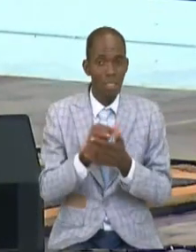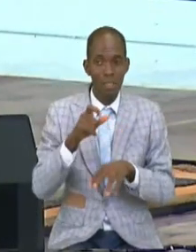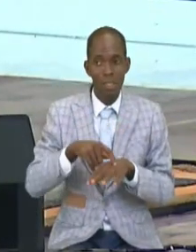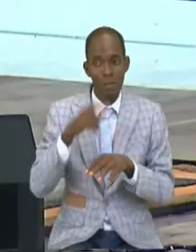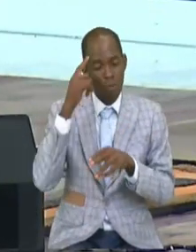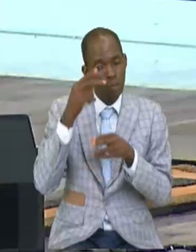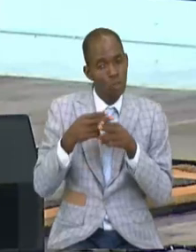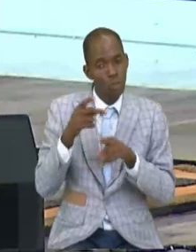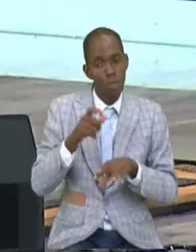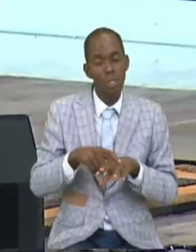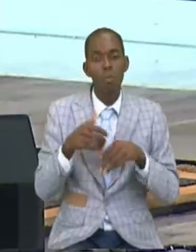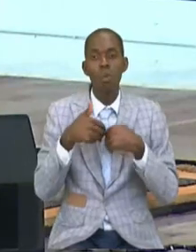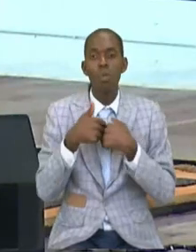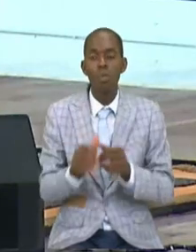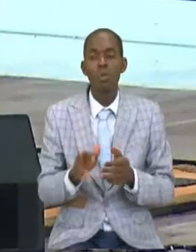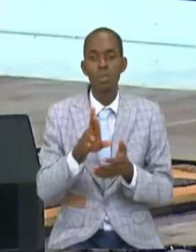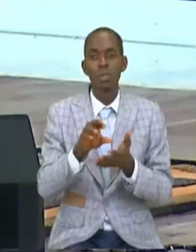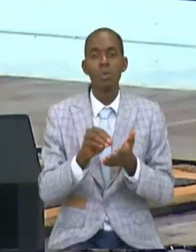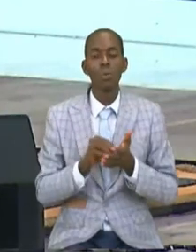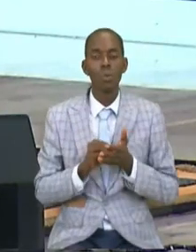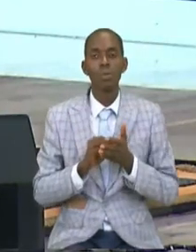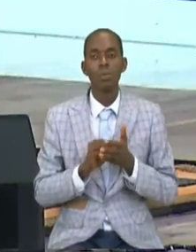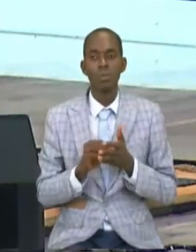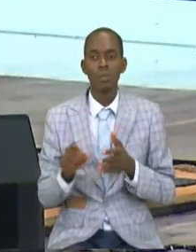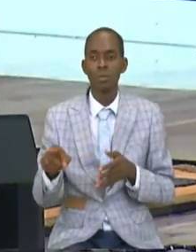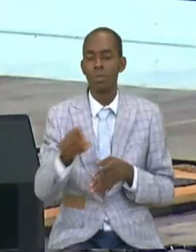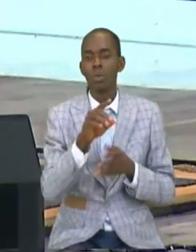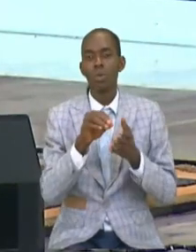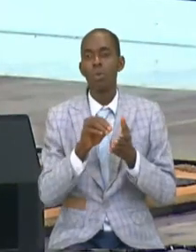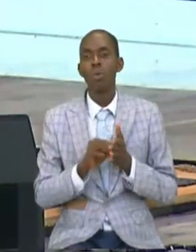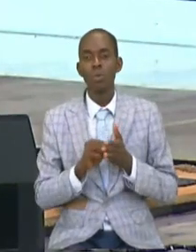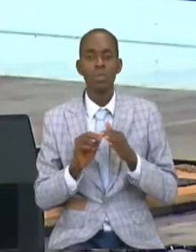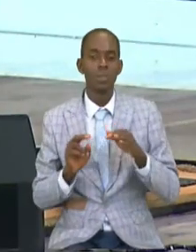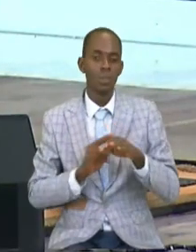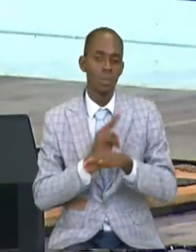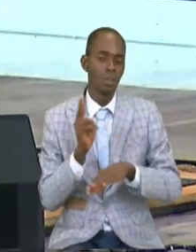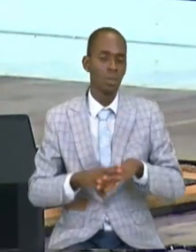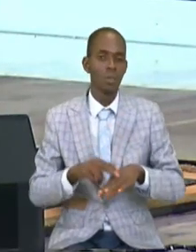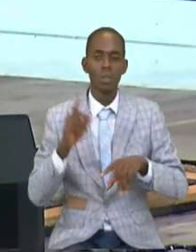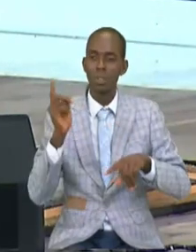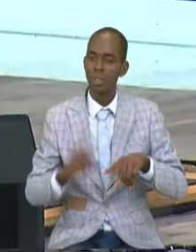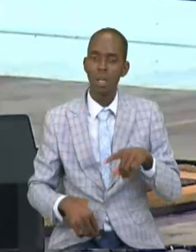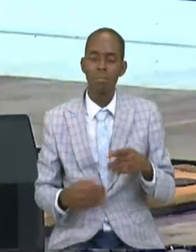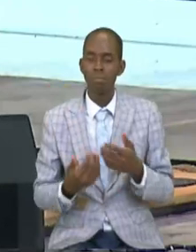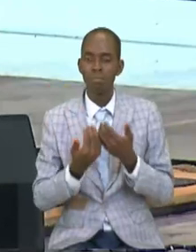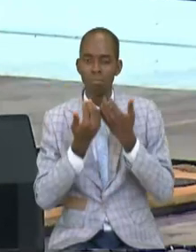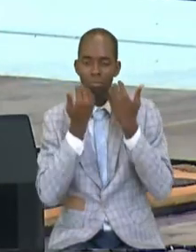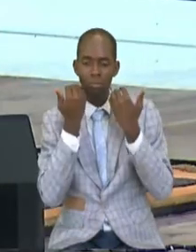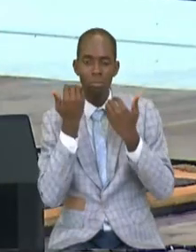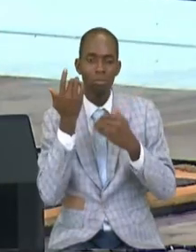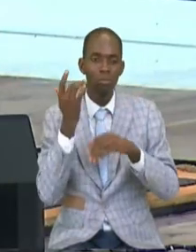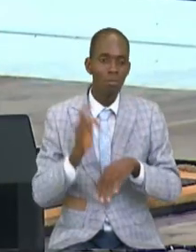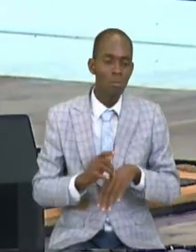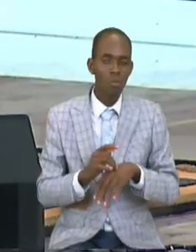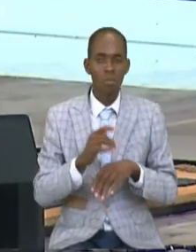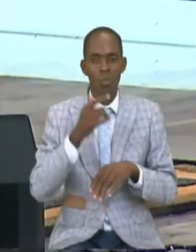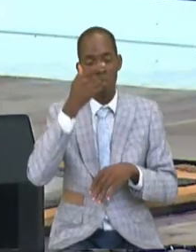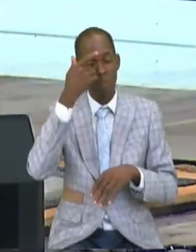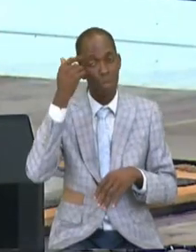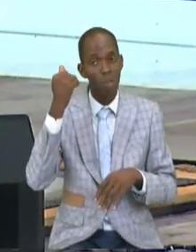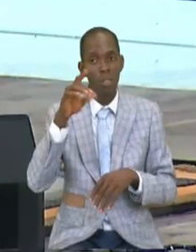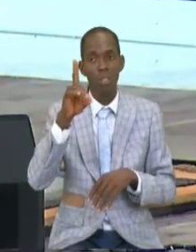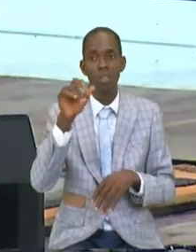perdu leur nature animale. Ils ne pouvaient pas dévorer. Parce que Daniel et